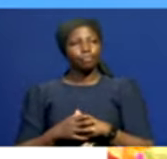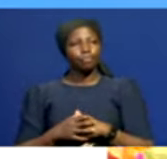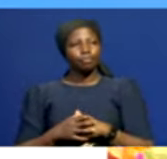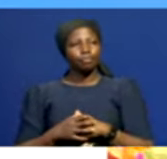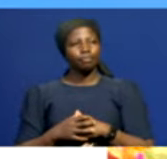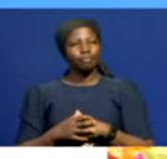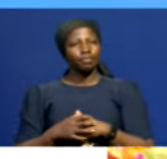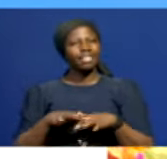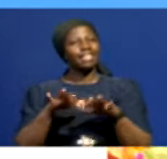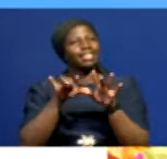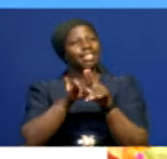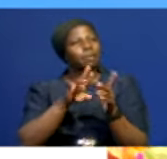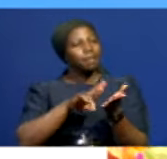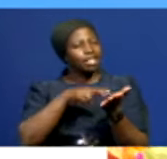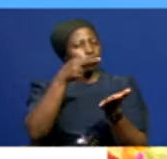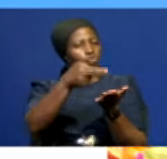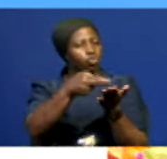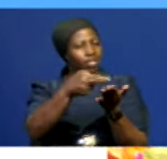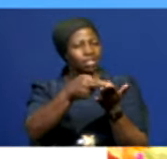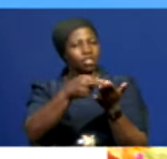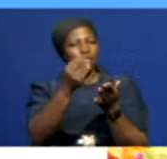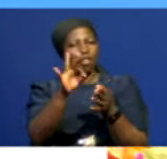the primary source of investment for more and more countries. Awali, Rais wa Uchina, Xi Jinping,